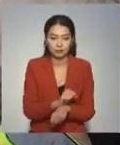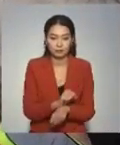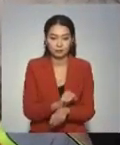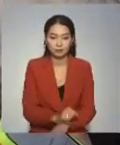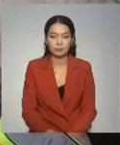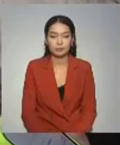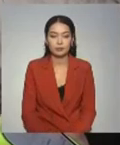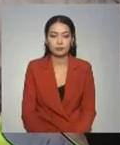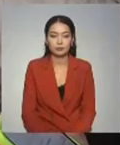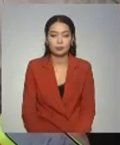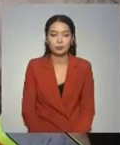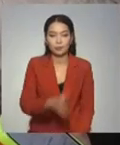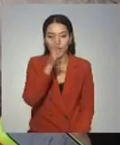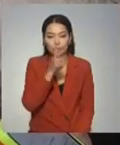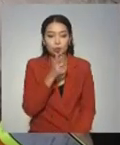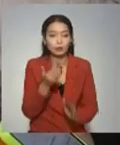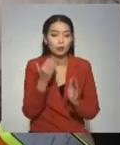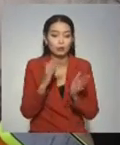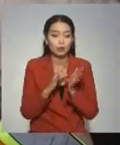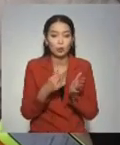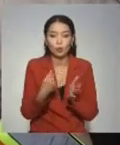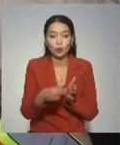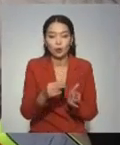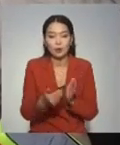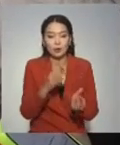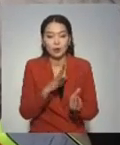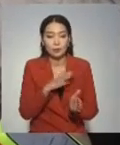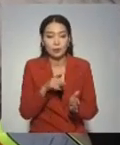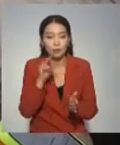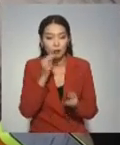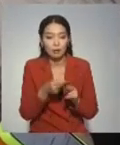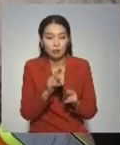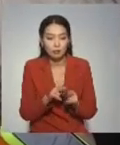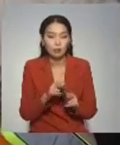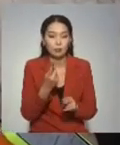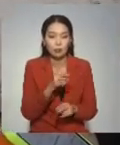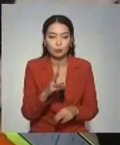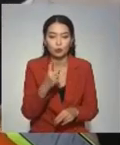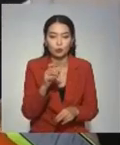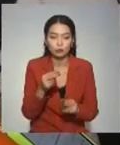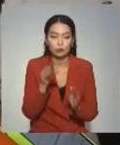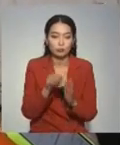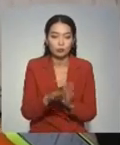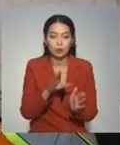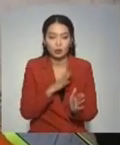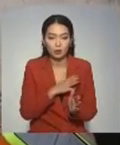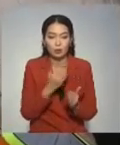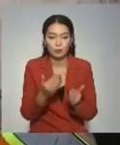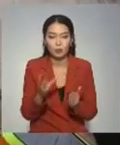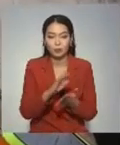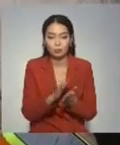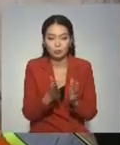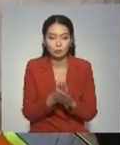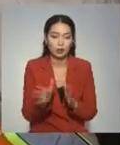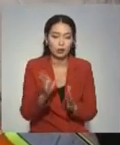сентябре. Біз үш ай бұрын сатып алдық, сол уақытқа еңбек демалысын алдық, 1 100 000 теңге ақша салдық. Қолымызда чегіміз, келісім шартымыз